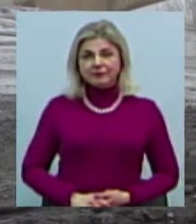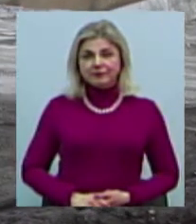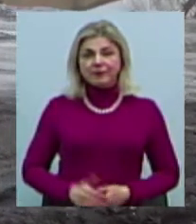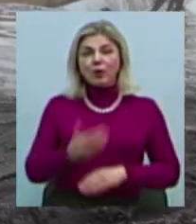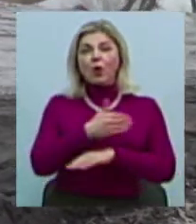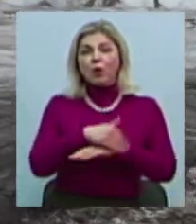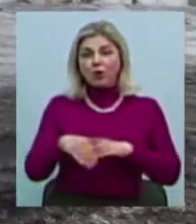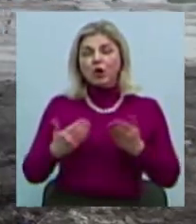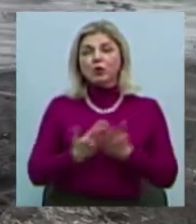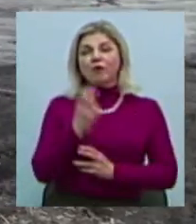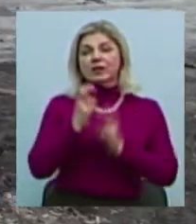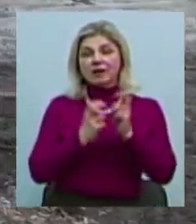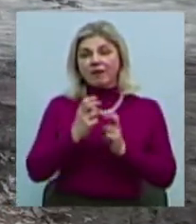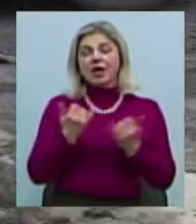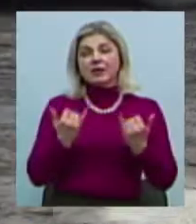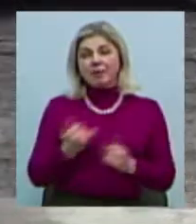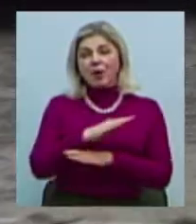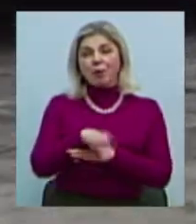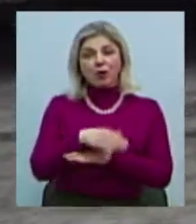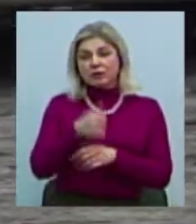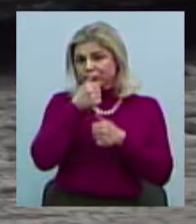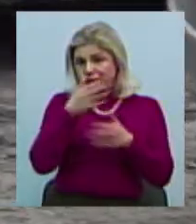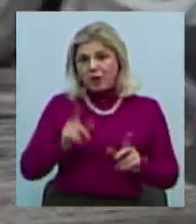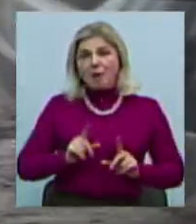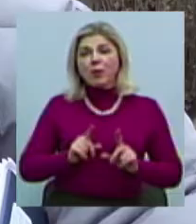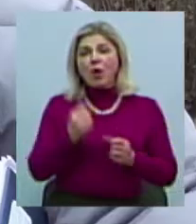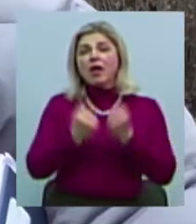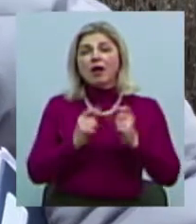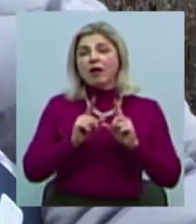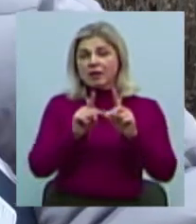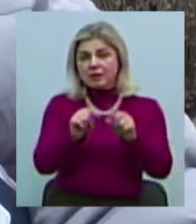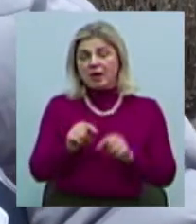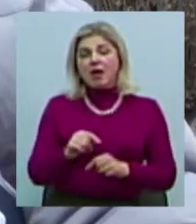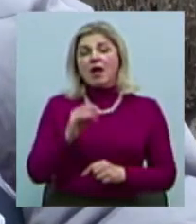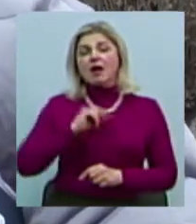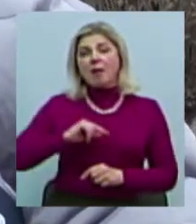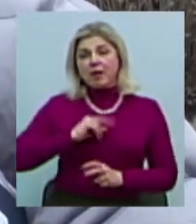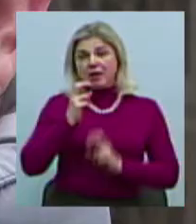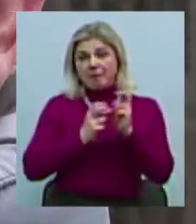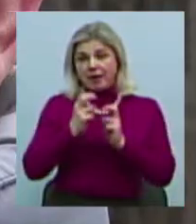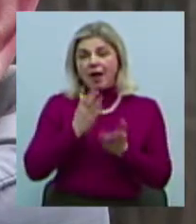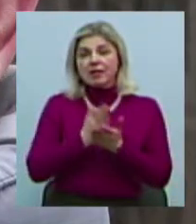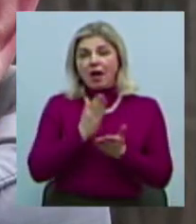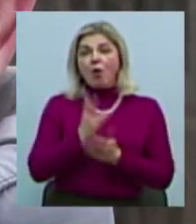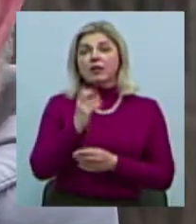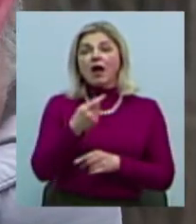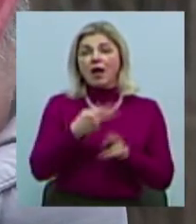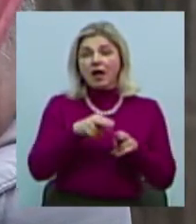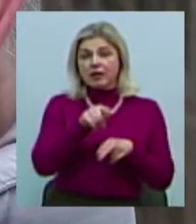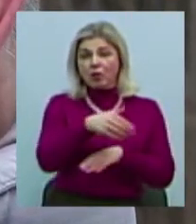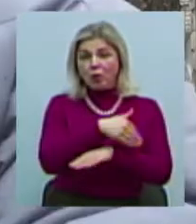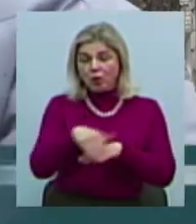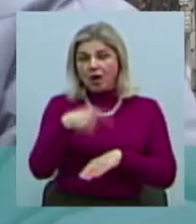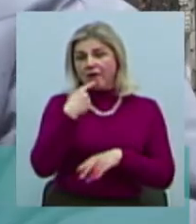Вулиця Новозаводська тепер порожня. Неможливо проїхати, кажуть водії. Робітники підприємств, розташованих на цій вулиці, кажуть те ж